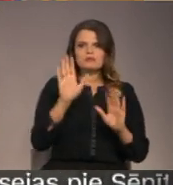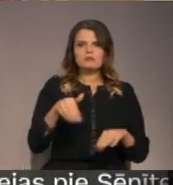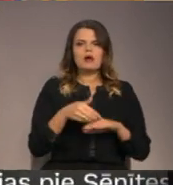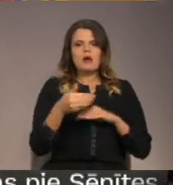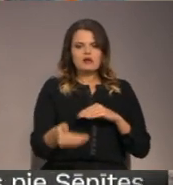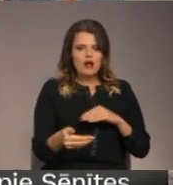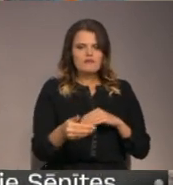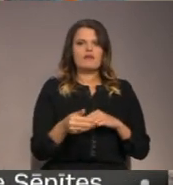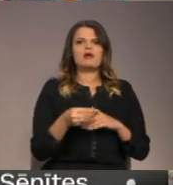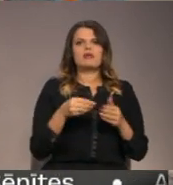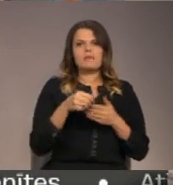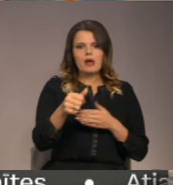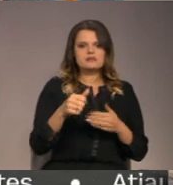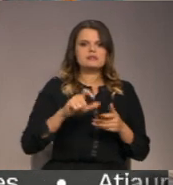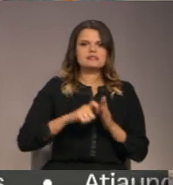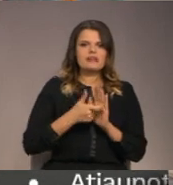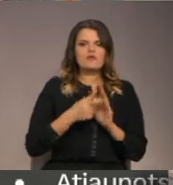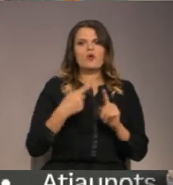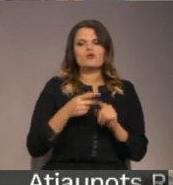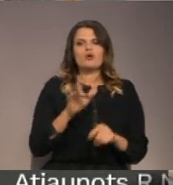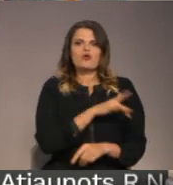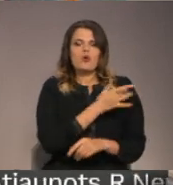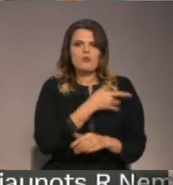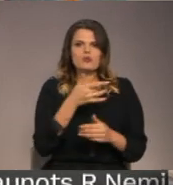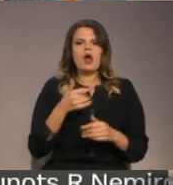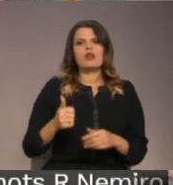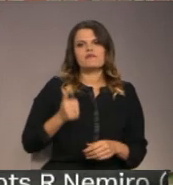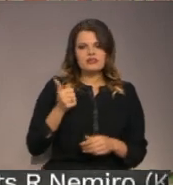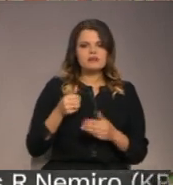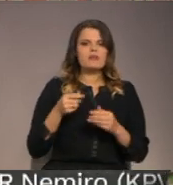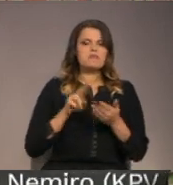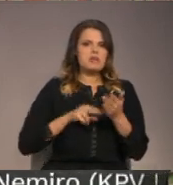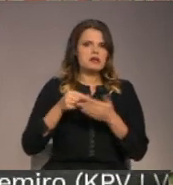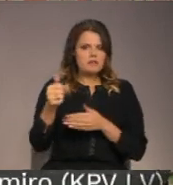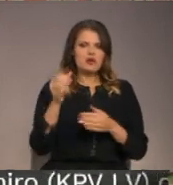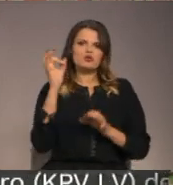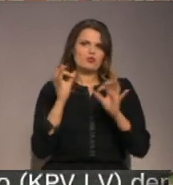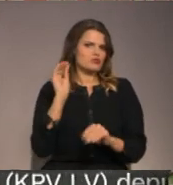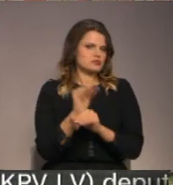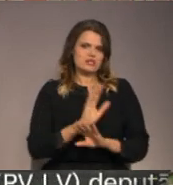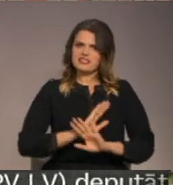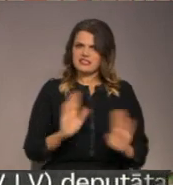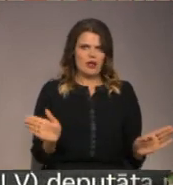kavētajiem klientu maksājumiem Daugavpils dzīvokļu un komunālās saimniecības uzņēmumam. Liene Virza, Aleksandrs Hristovs, LRT+.